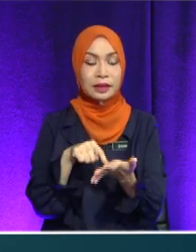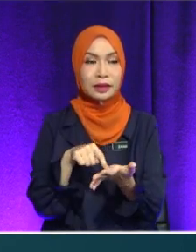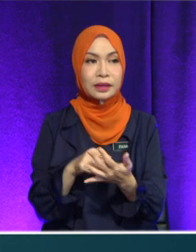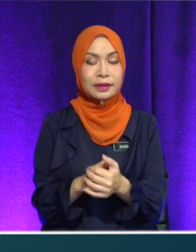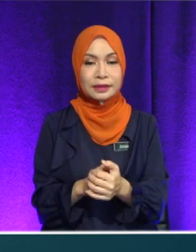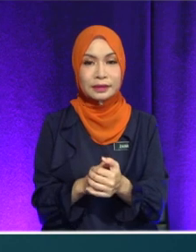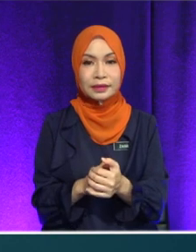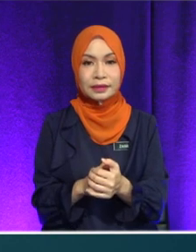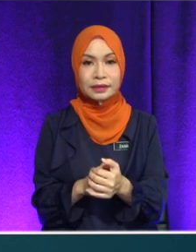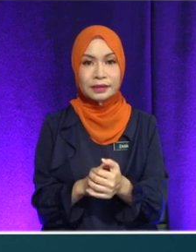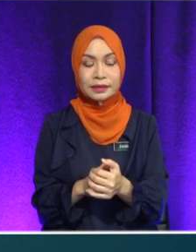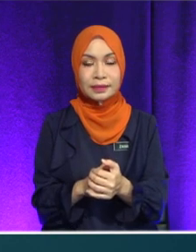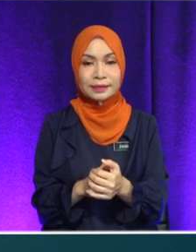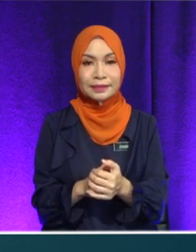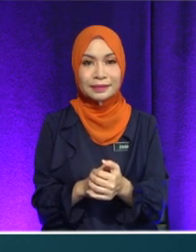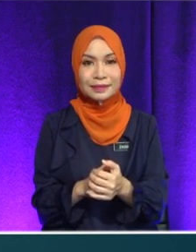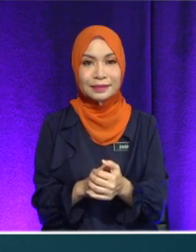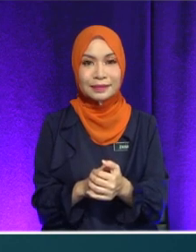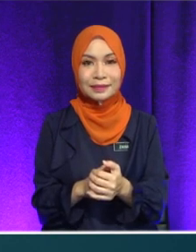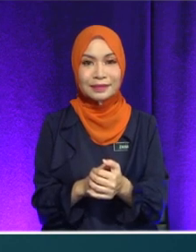di desain